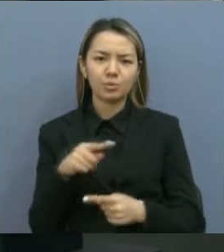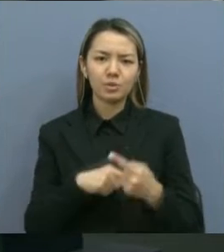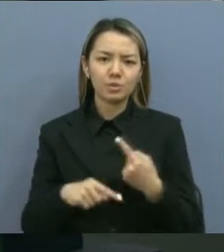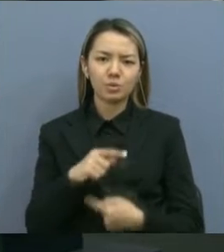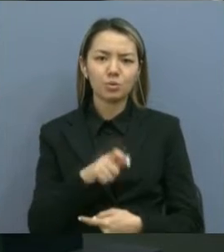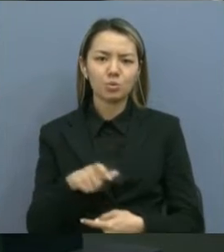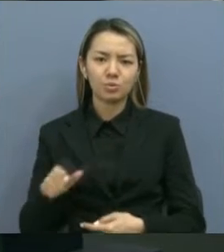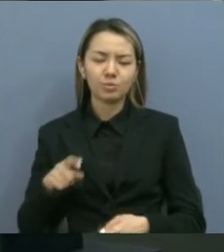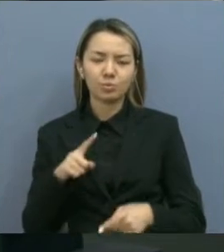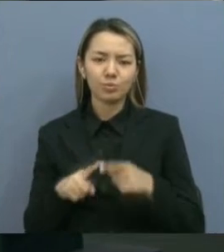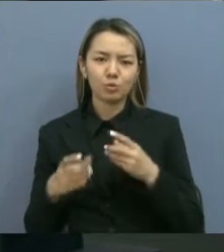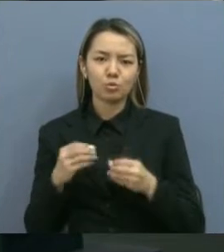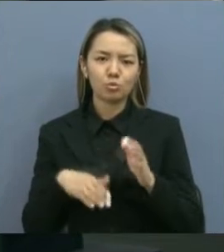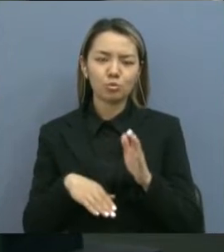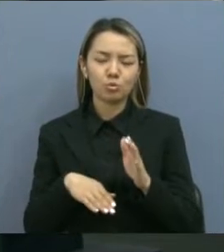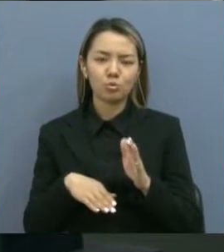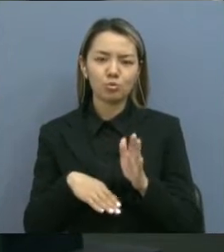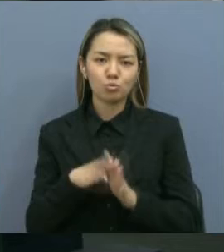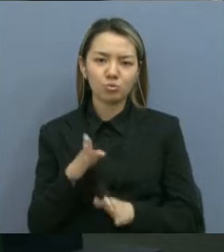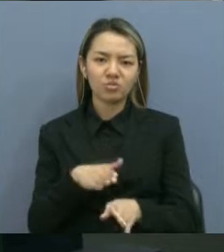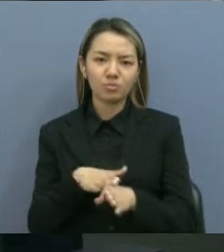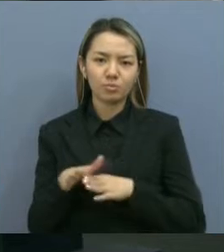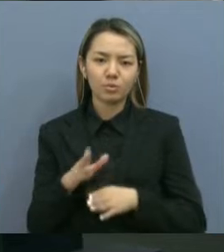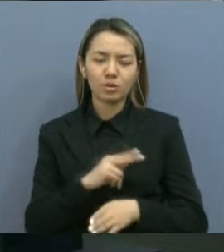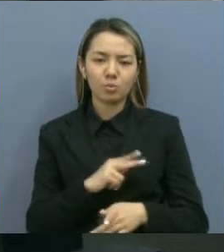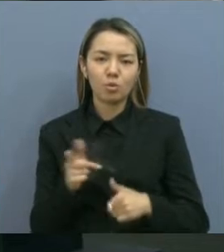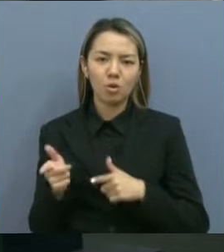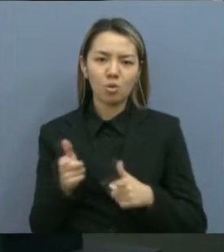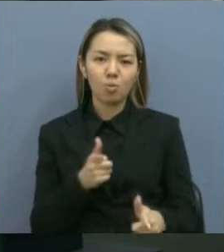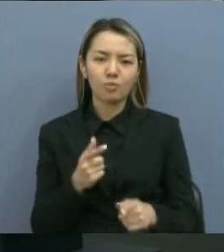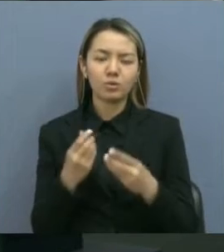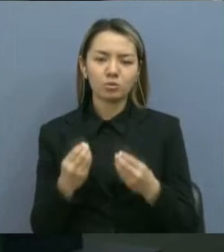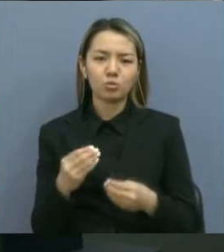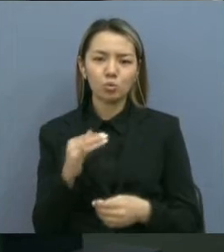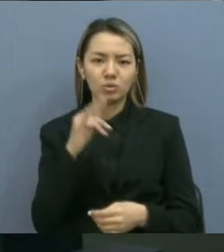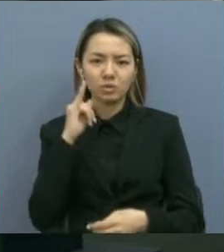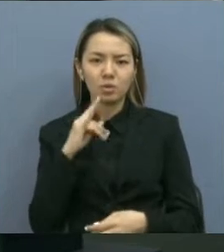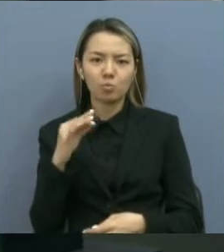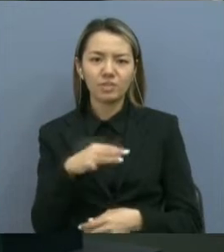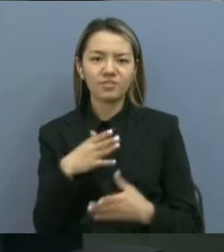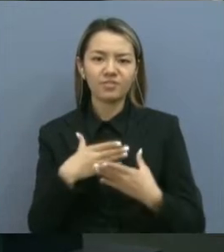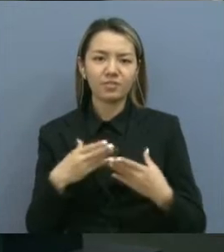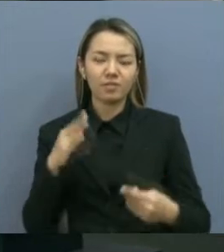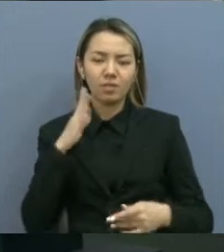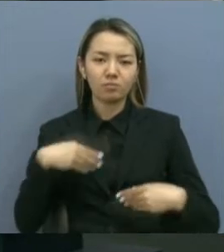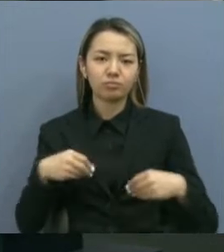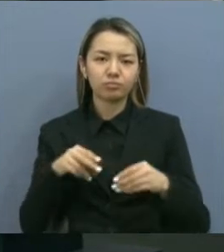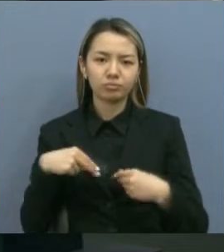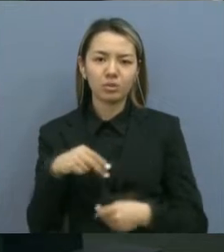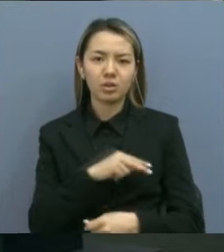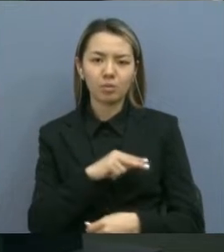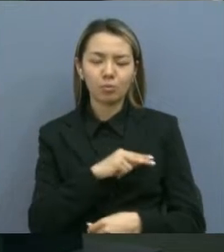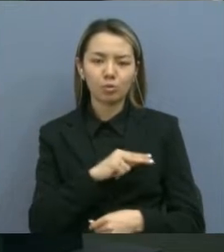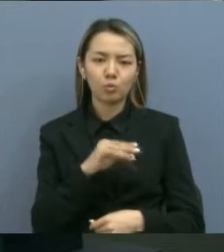демеу шараларын одан әрі жүзеге асыруға дайын екенін айтты. Сондай-ақ оңтүстік өңірлердегі көктемгі егіс науқаны мен